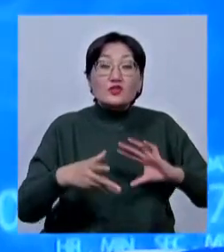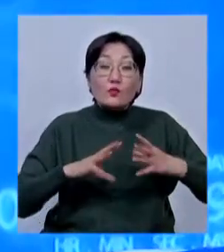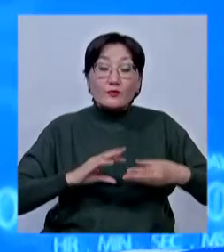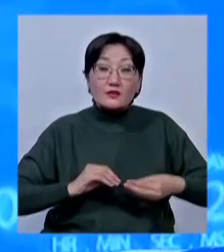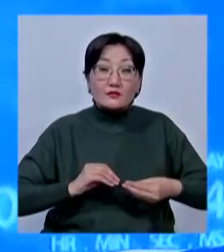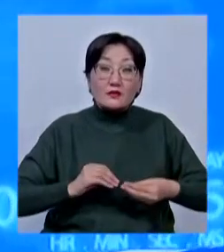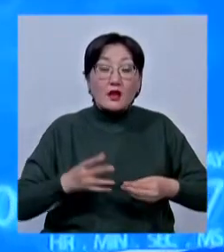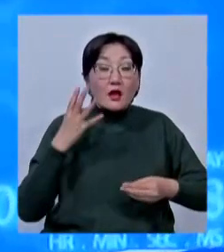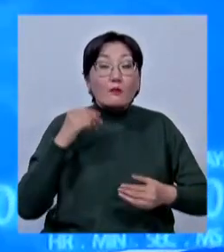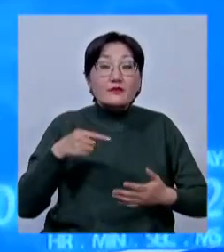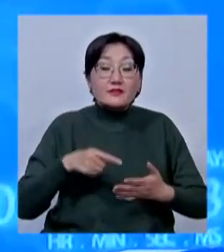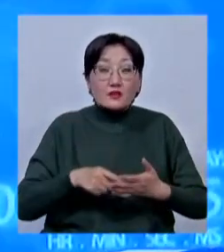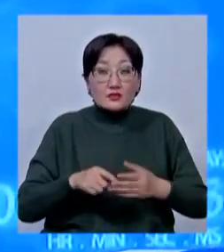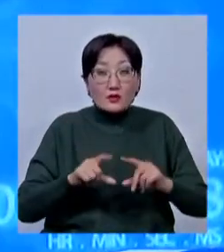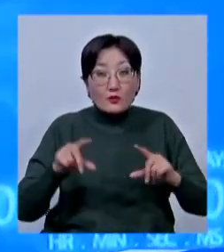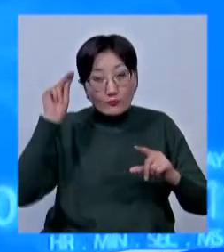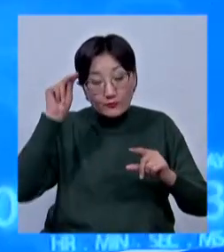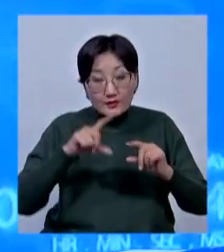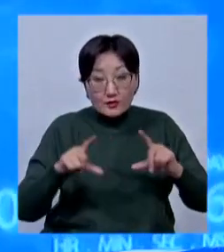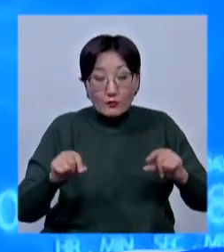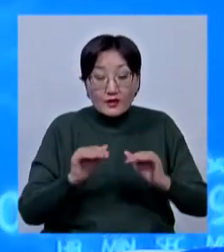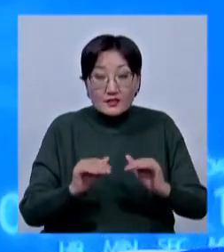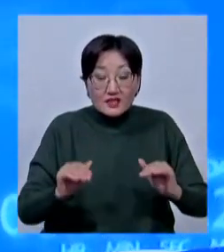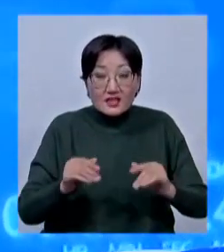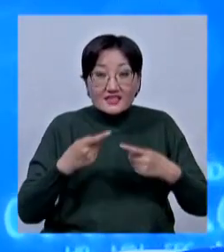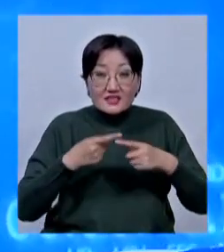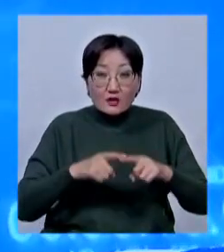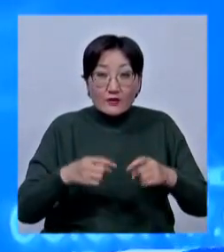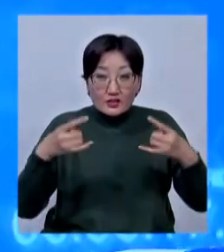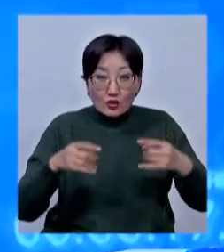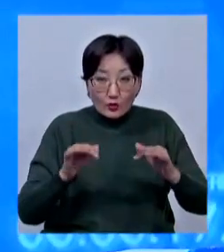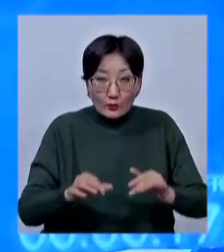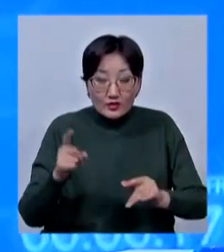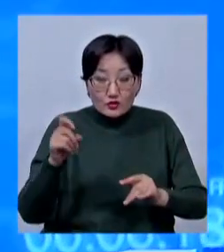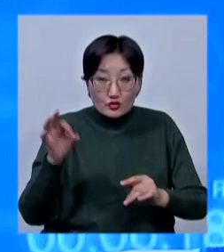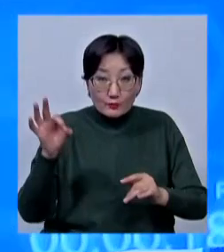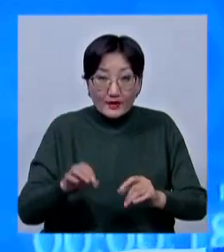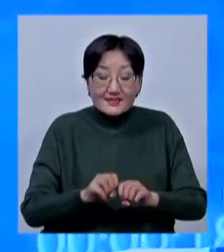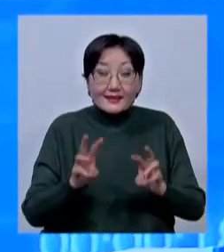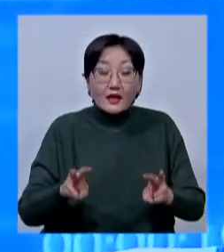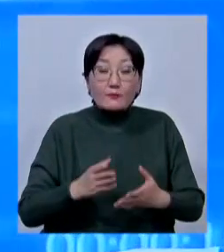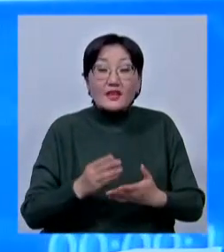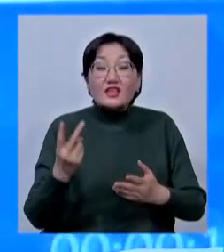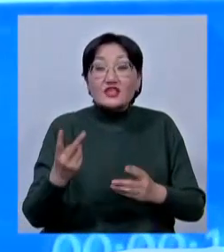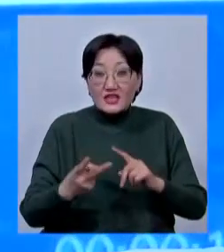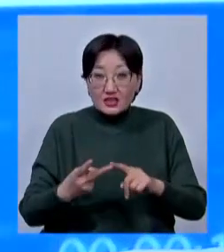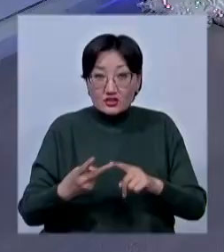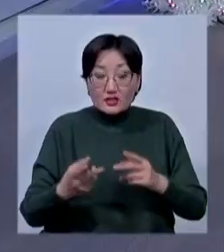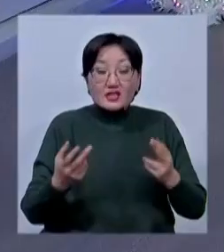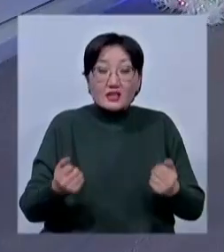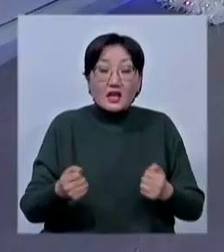біз Алматы қаласының білім басқармасы оқушыларды техникалық құралдармен 100% қамтыды. Екіншіден, әрине,